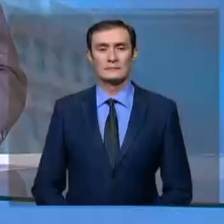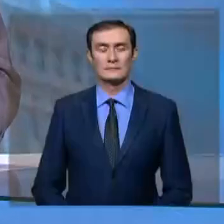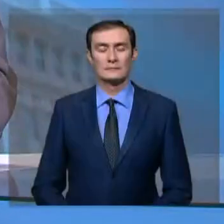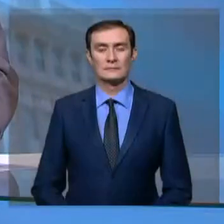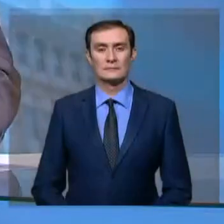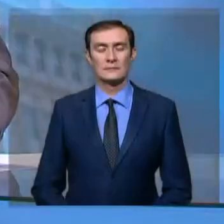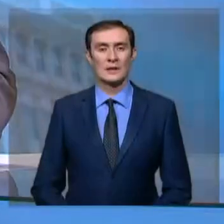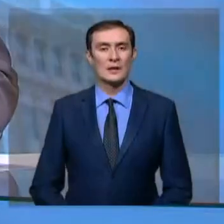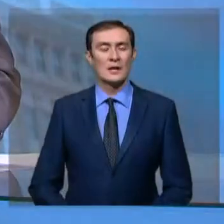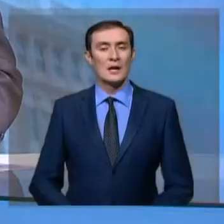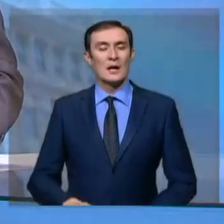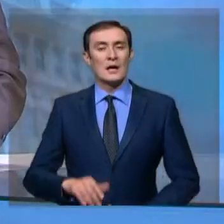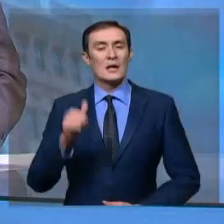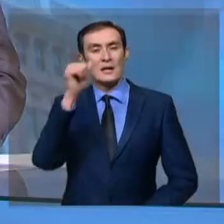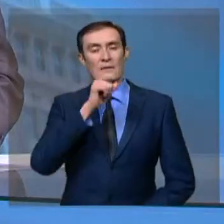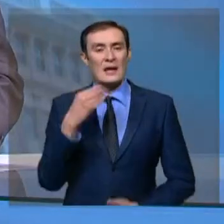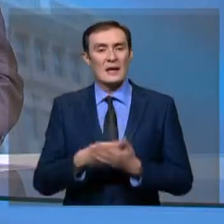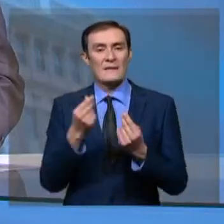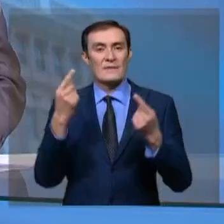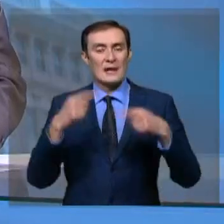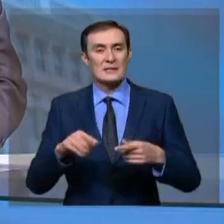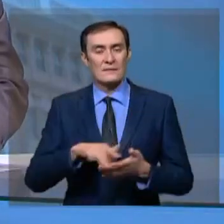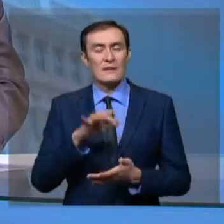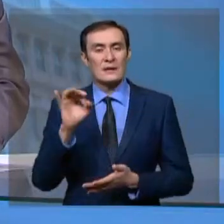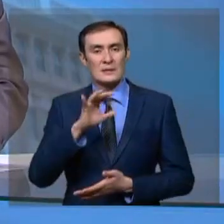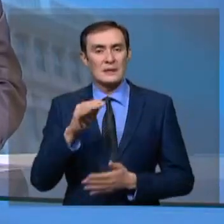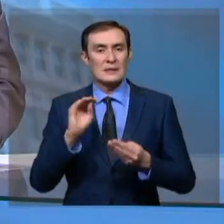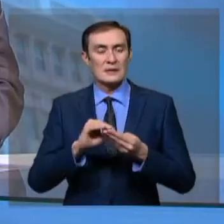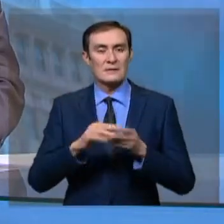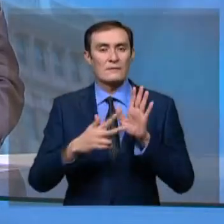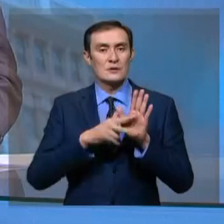И начнем с официального. Годовая инфляция в октябре сохранилась на уровне